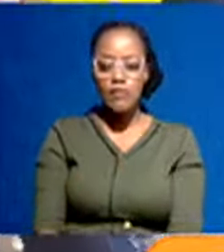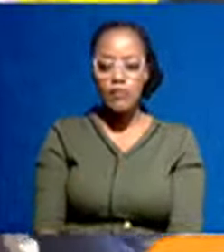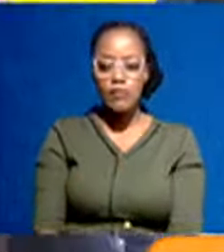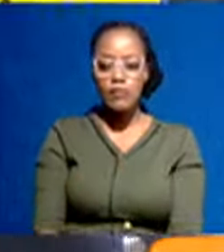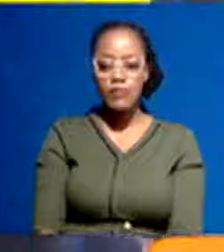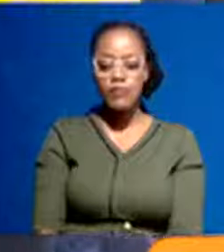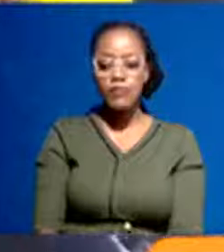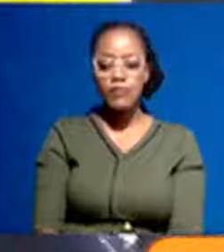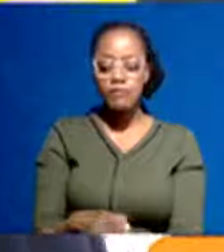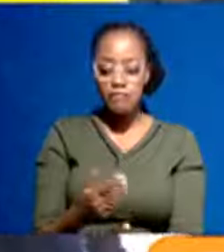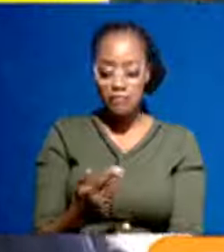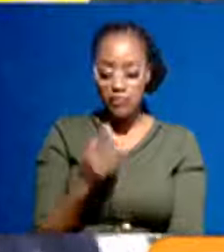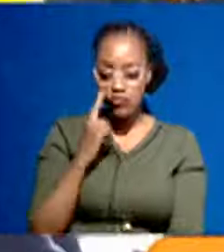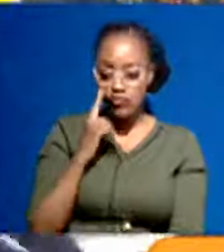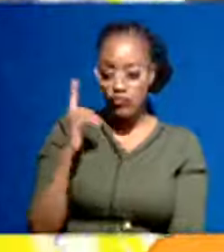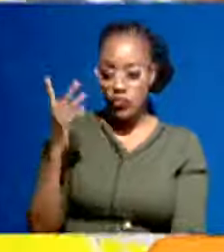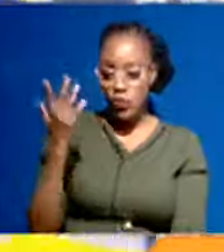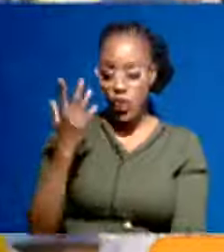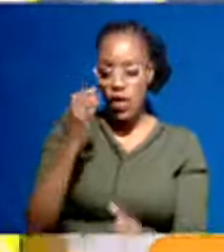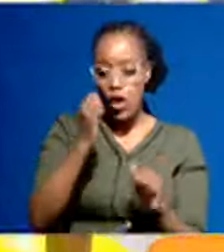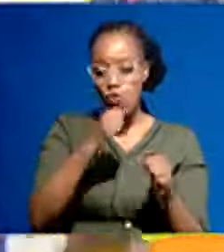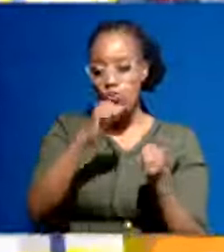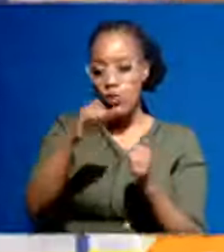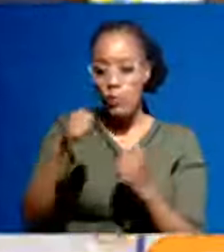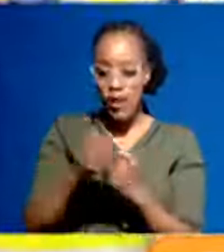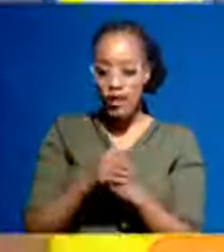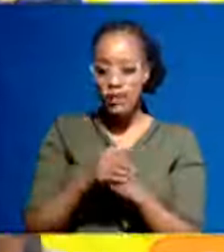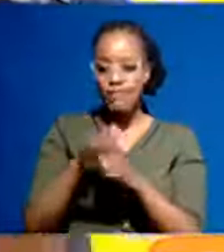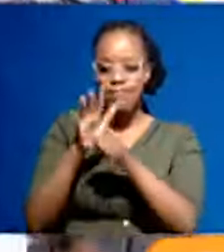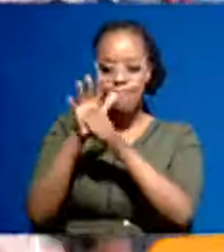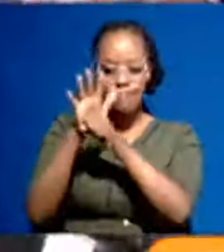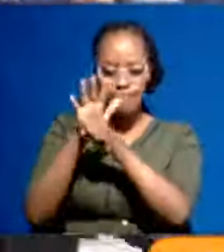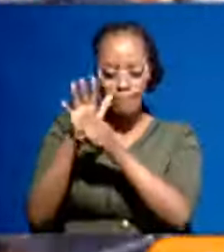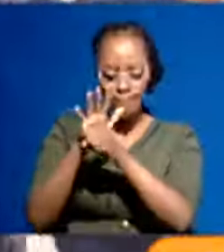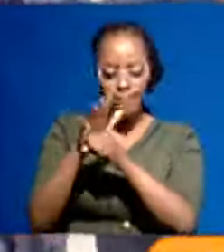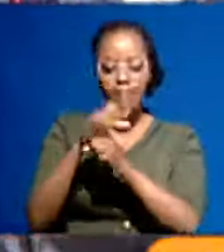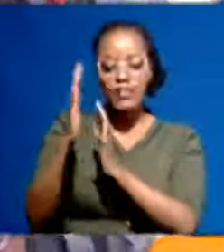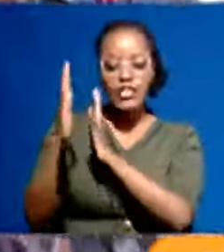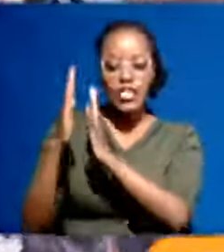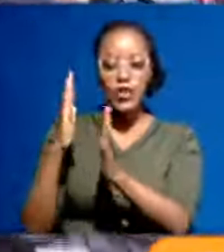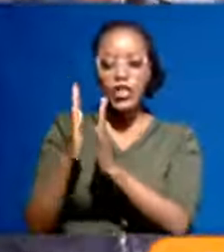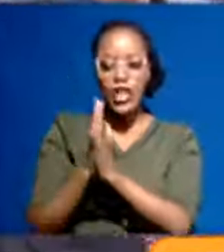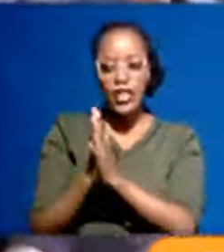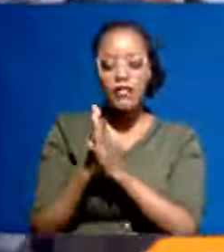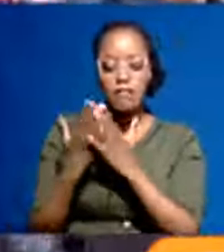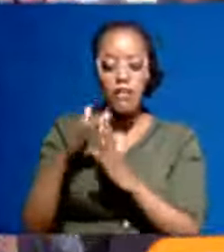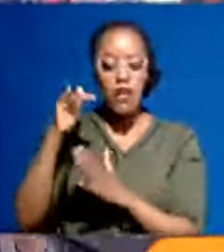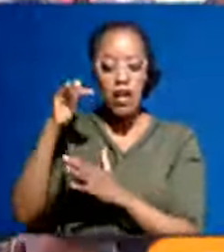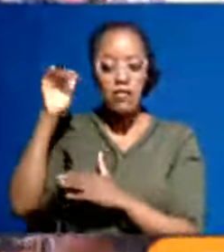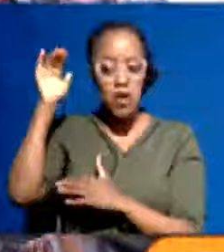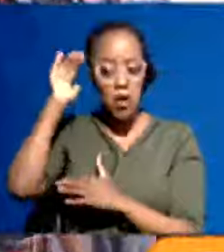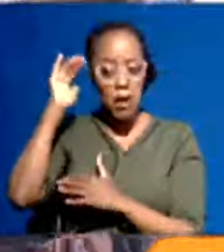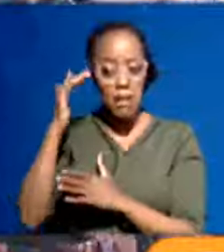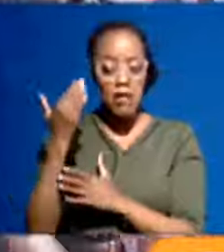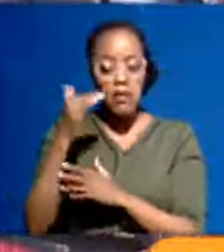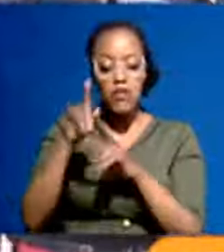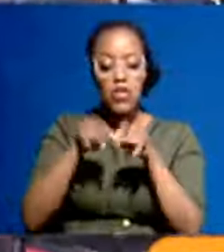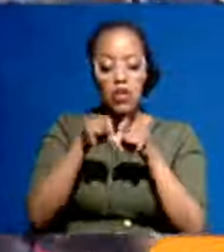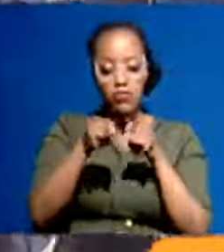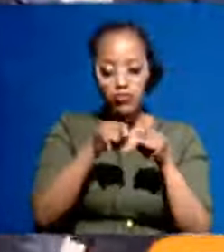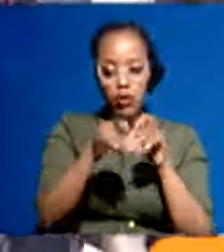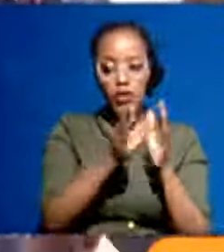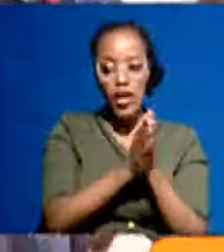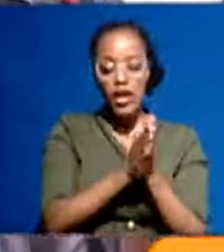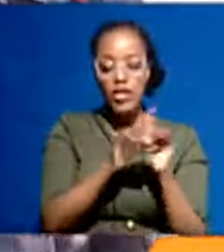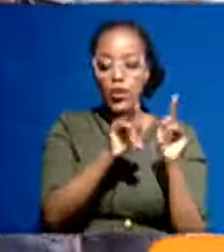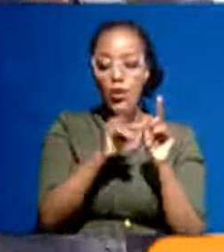Katika bustani ya Uhuru, maelfu ya mabawabu pamoja na waajiri wao walitii wito wa mamlaka ya kudhibiti mabawabu na